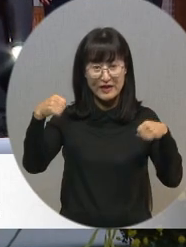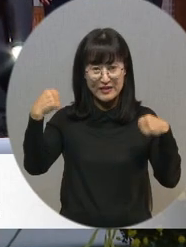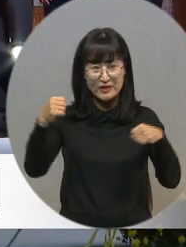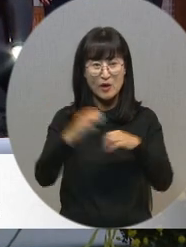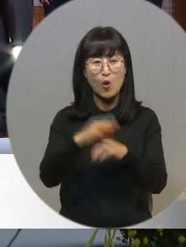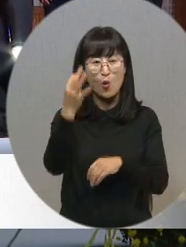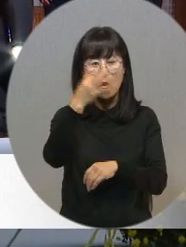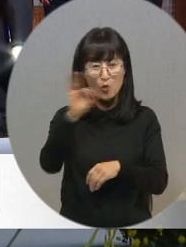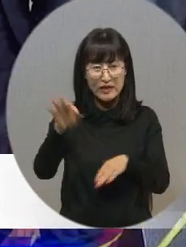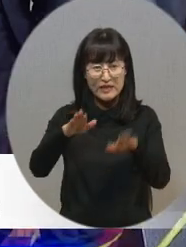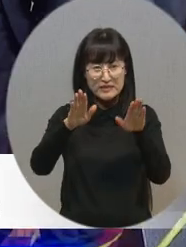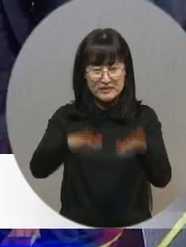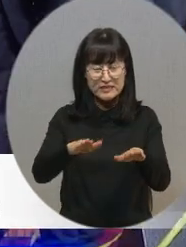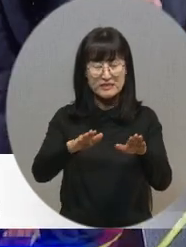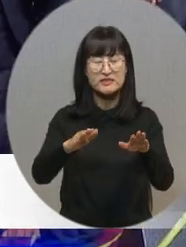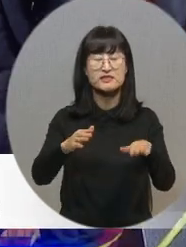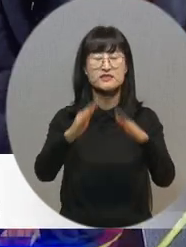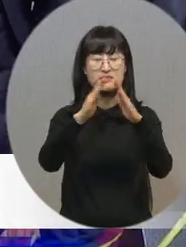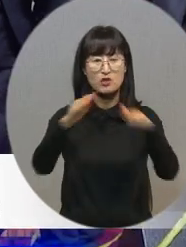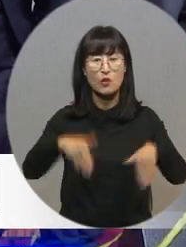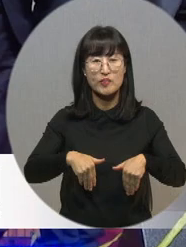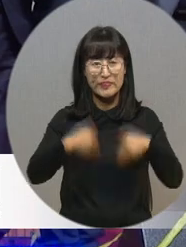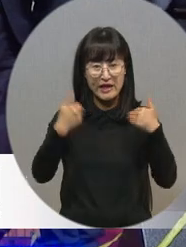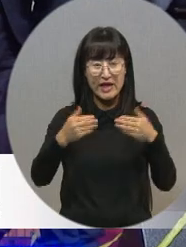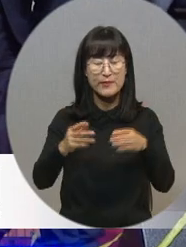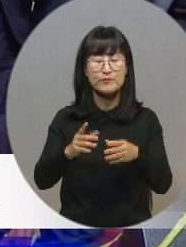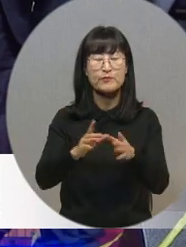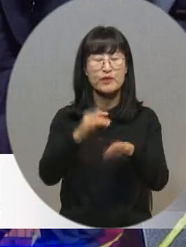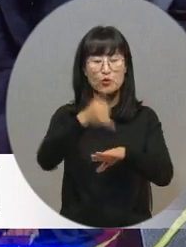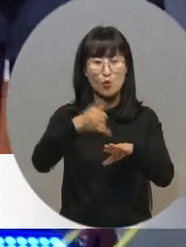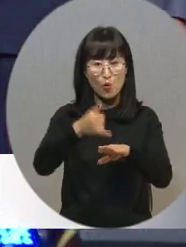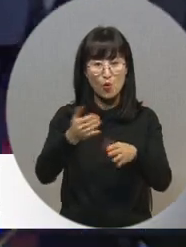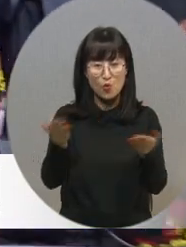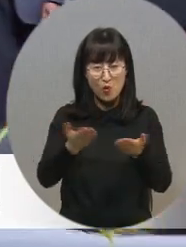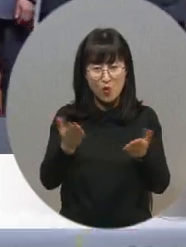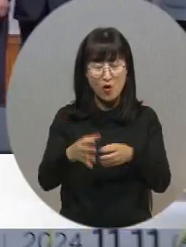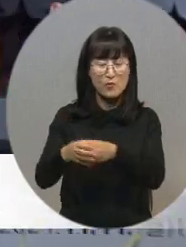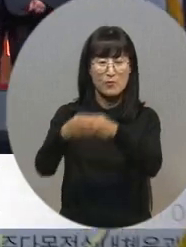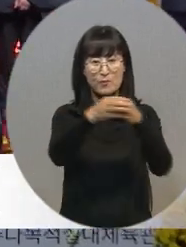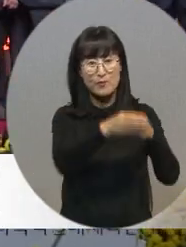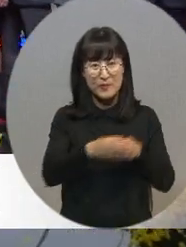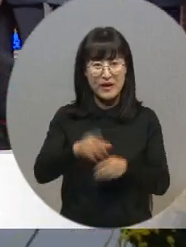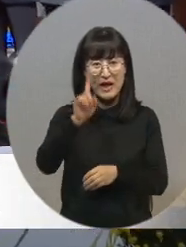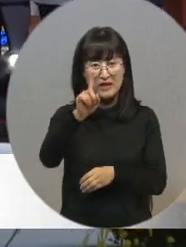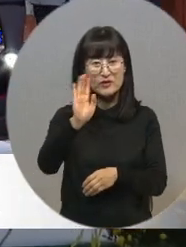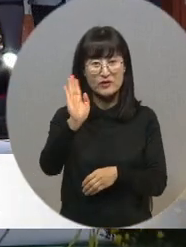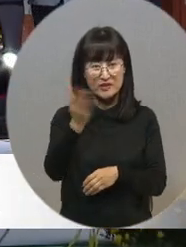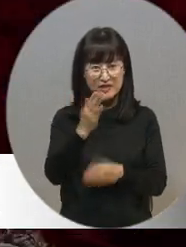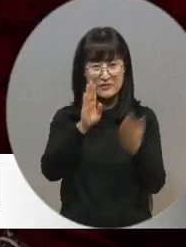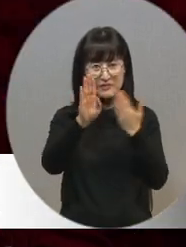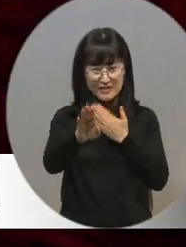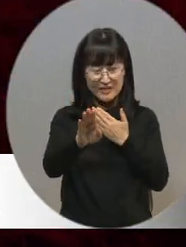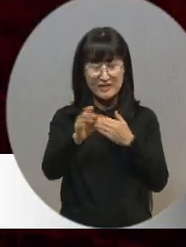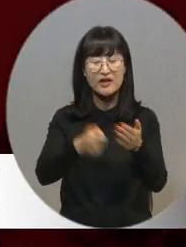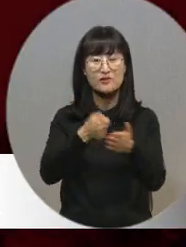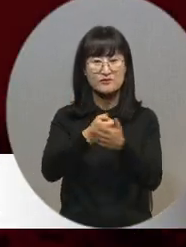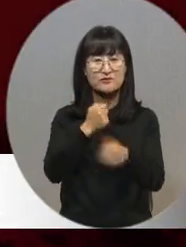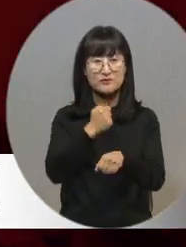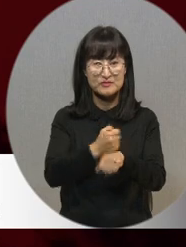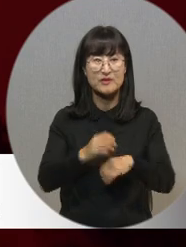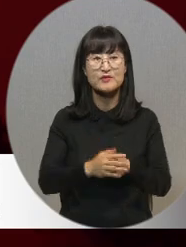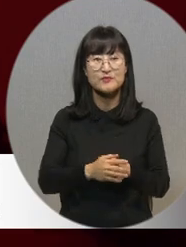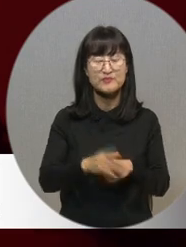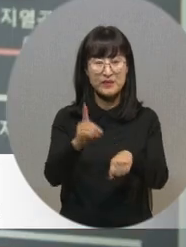OK Now 전남, 농업으로 하나 되는 미래 전남을 통해 새로운 도약을 다짐했습니다. 전남도는